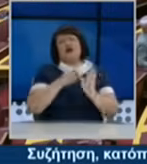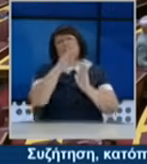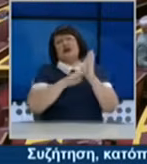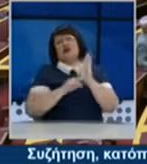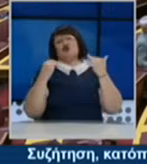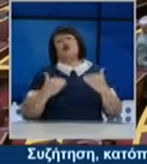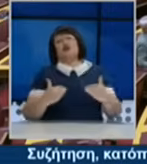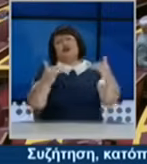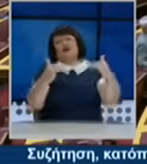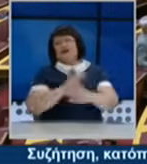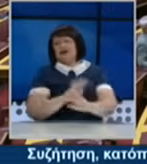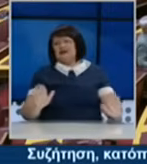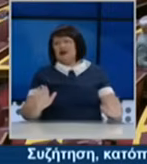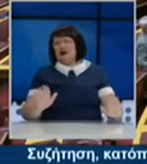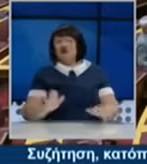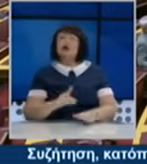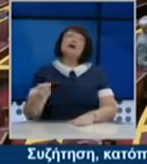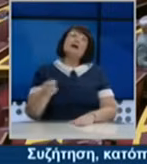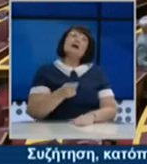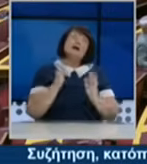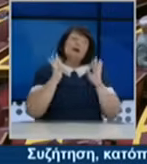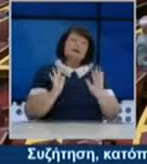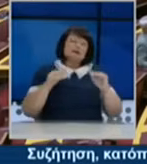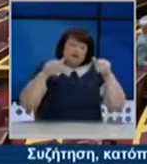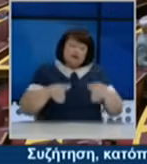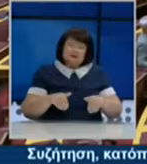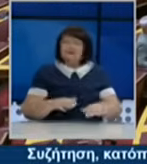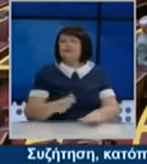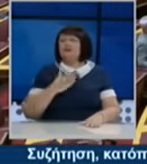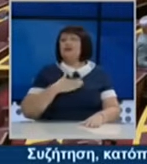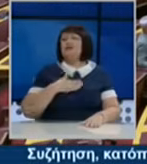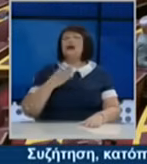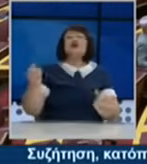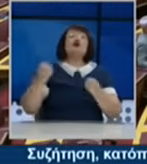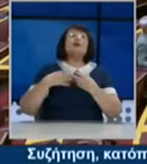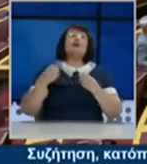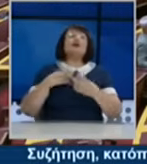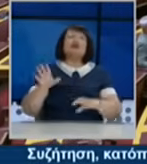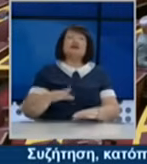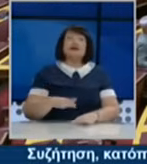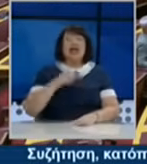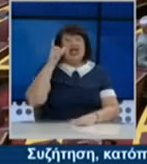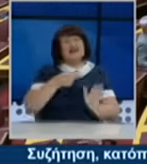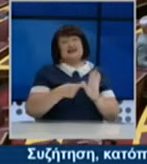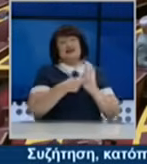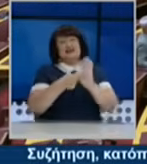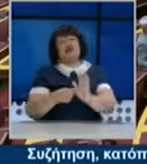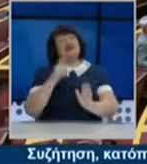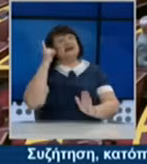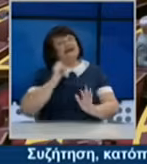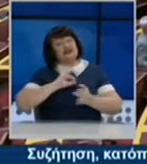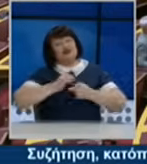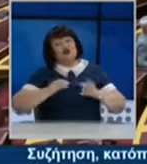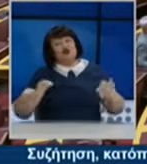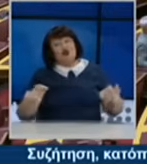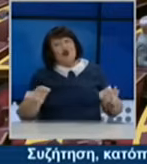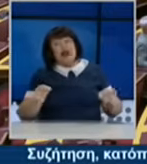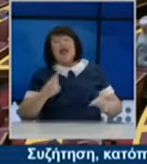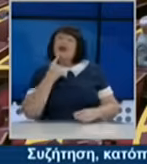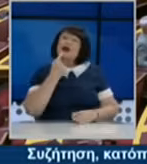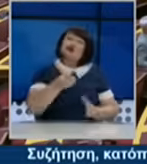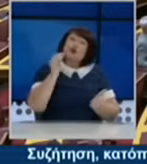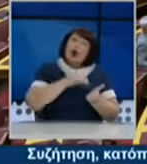της Βουλής. Σας ανακαλώ λοιπόν στην τάξη. Ευχαριστώ πολύ για τις πληροφορίες. Λοιπόν. Επειδή παριστάνετε και το γνώση της ιστορίας, θα σας πω και